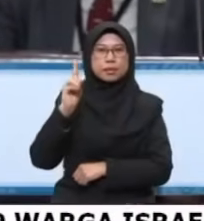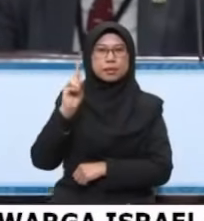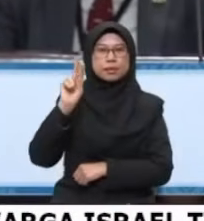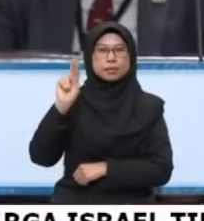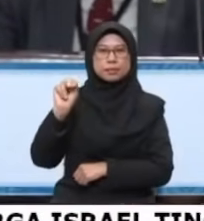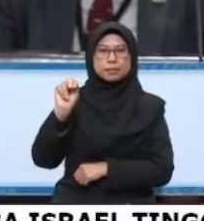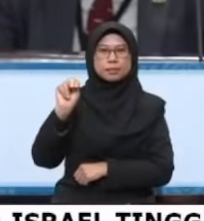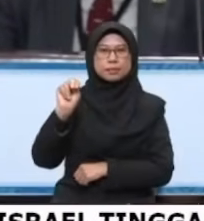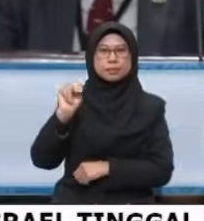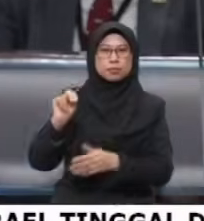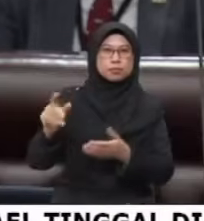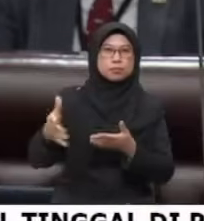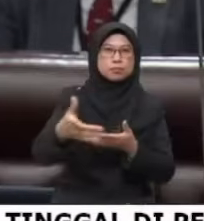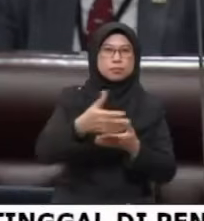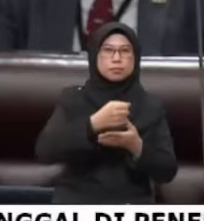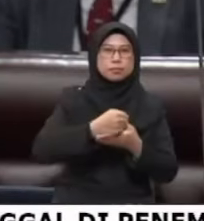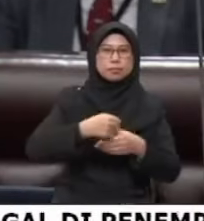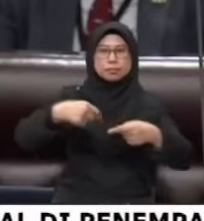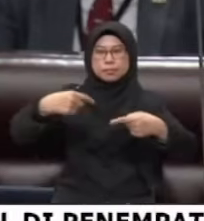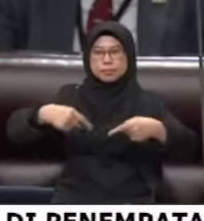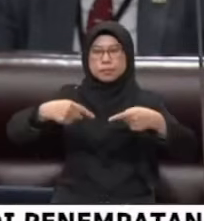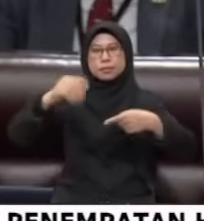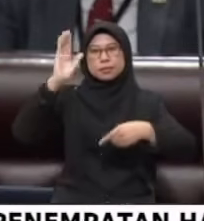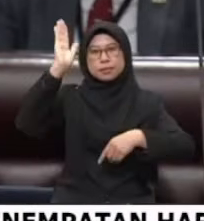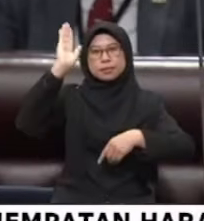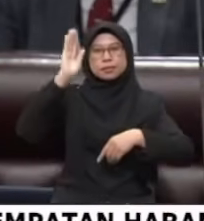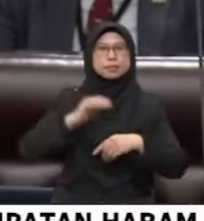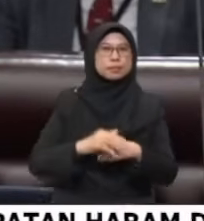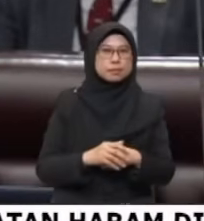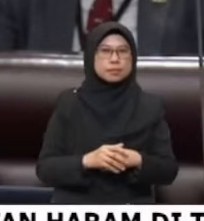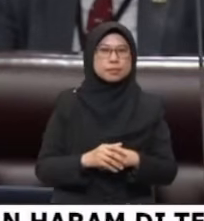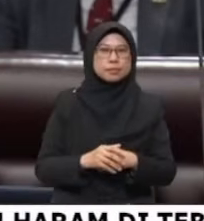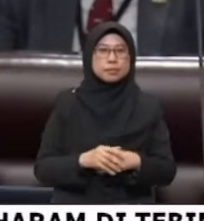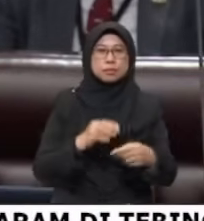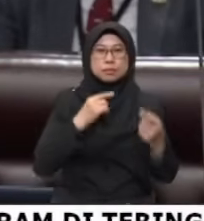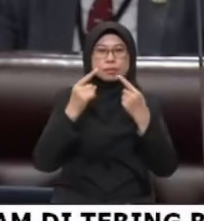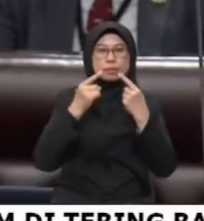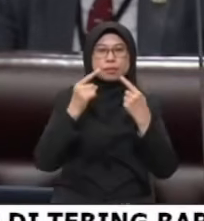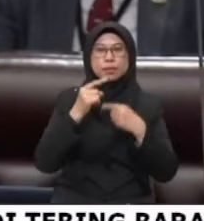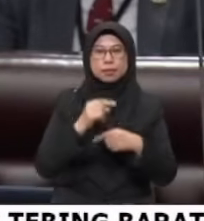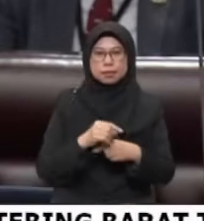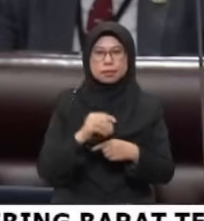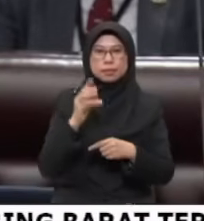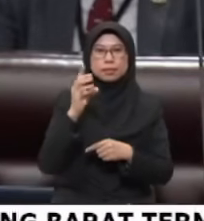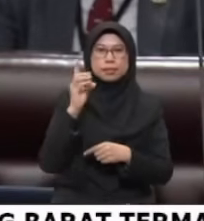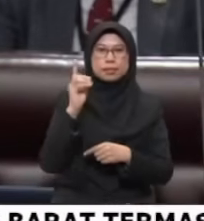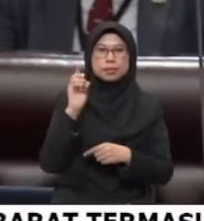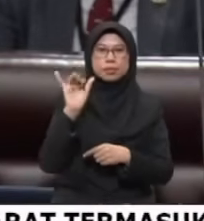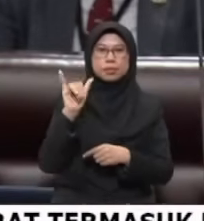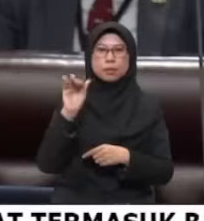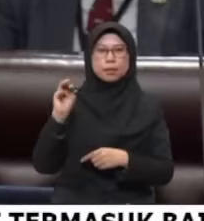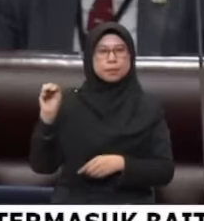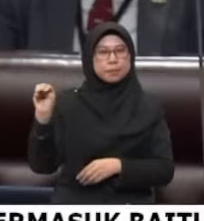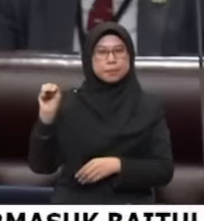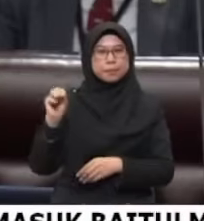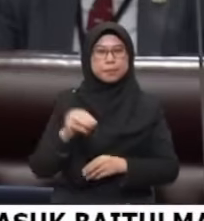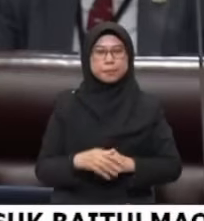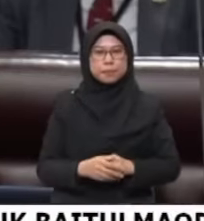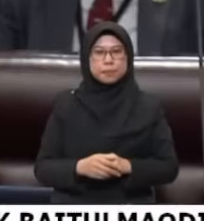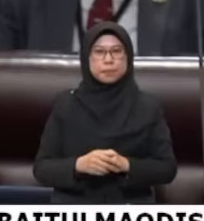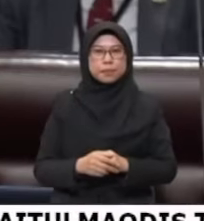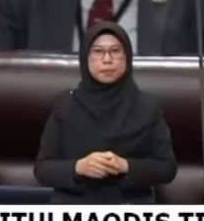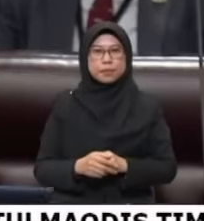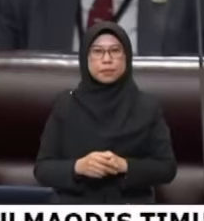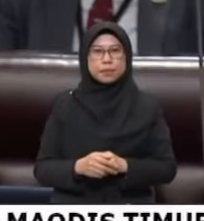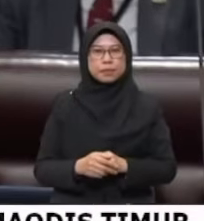sesi penggulongan perbahasan usul menjunjung kasih ke atas titah diraja dalam dewan yang mulia ini